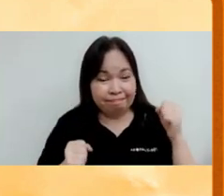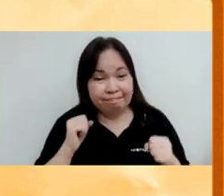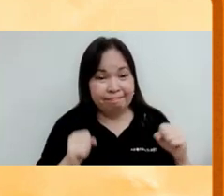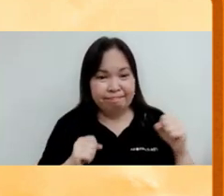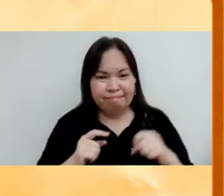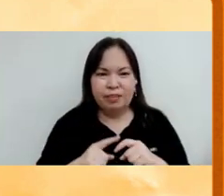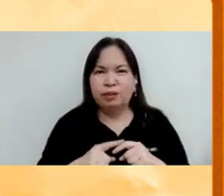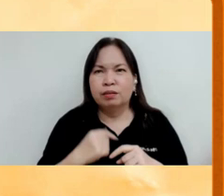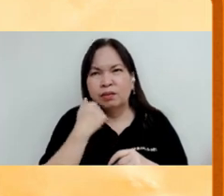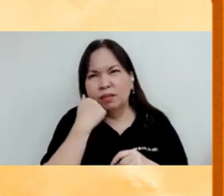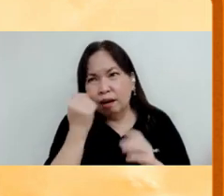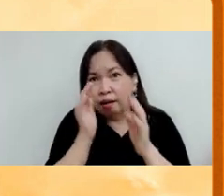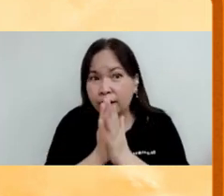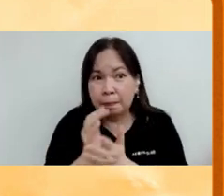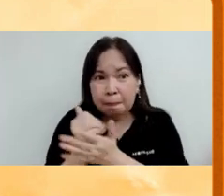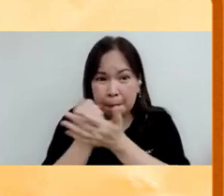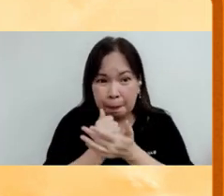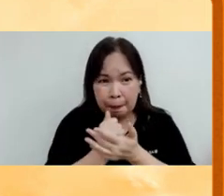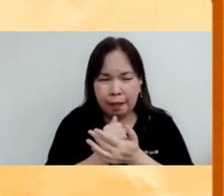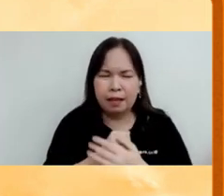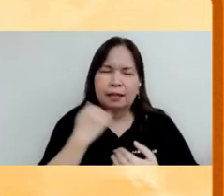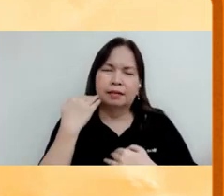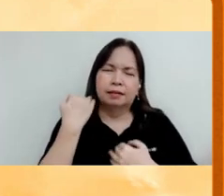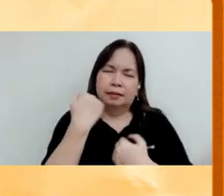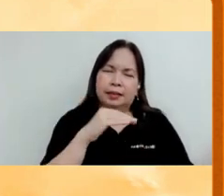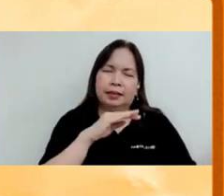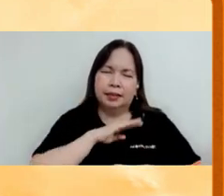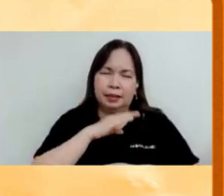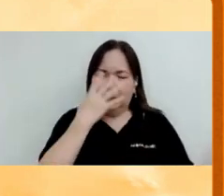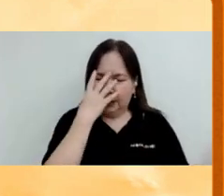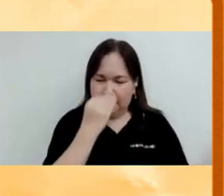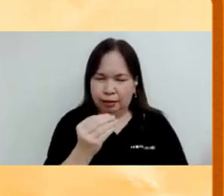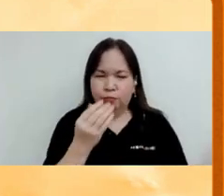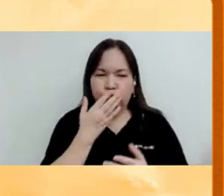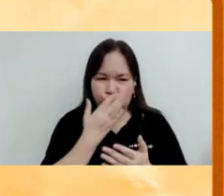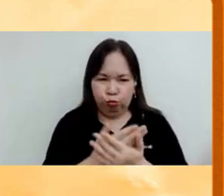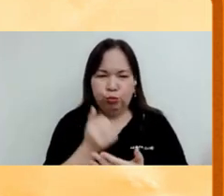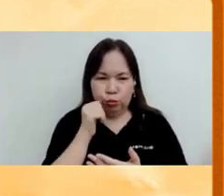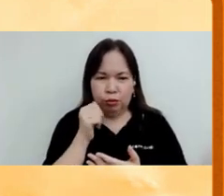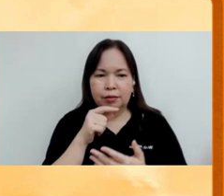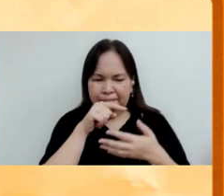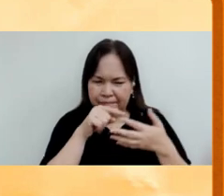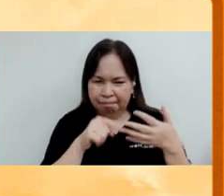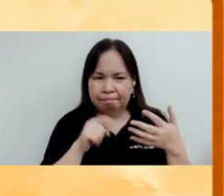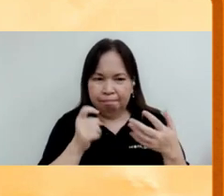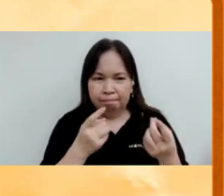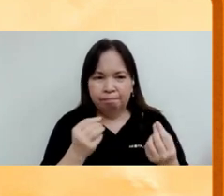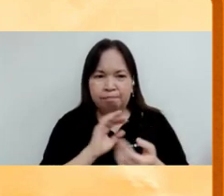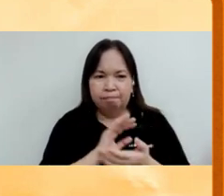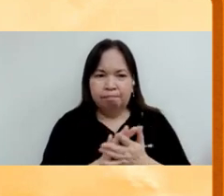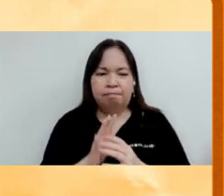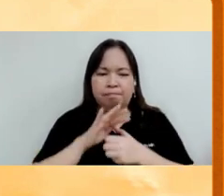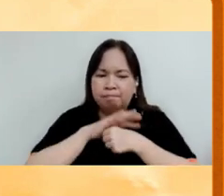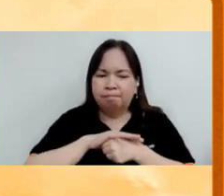tulong sa iba, sapat na tulog sa tamang oras. Ilan lamang ito sa pwede nating gawin upang tayo magka-stress